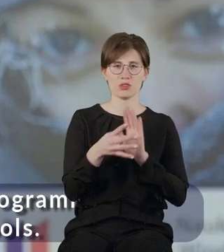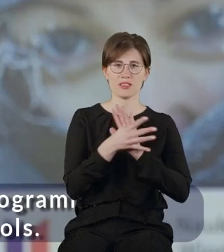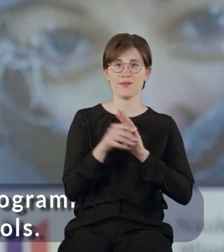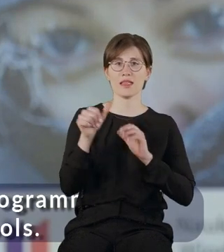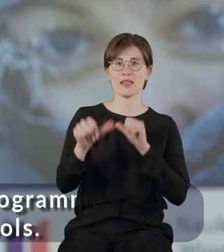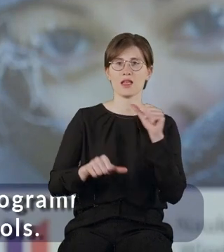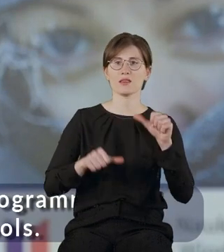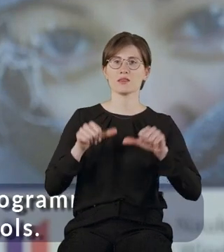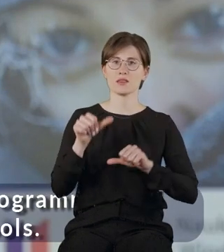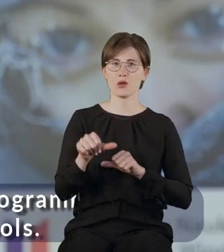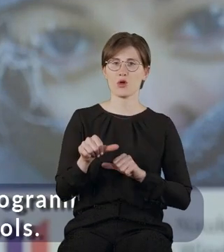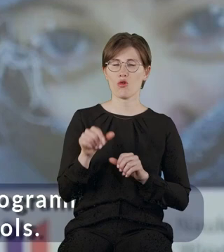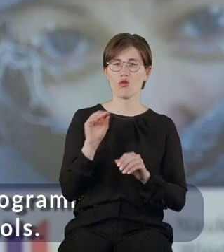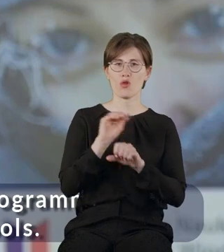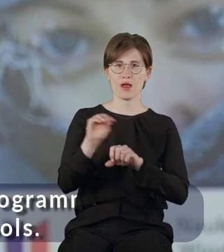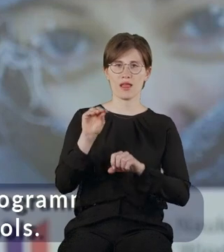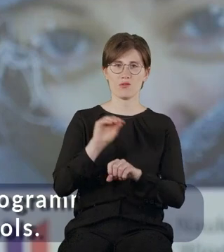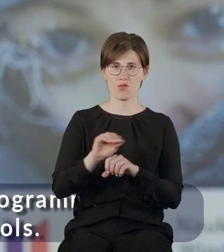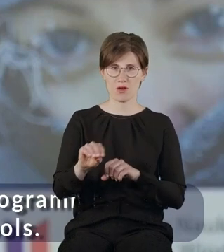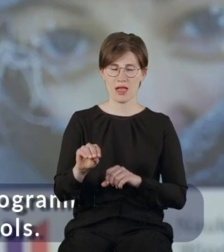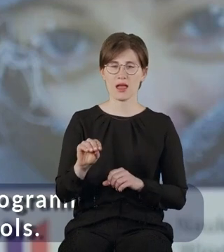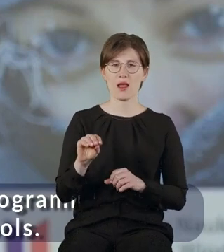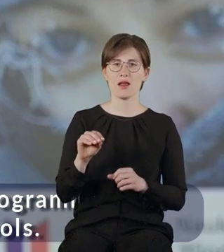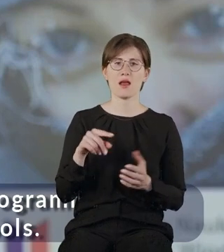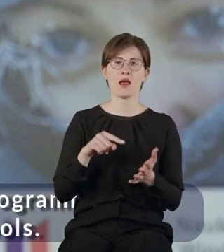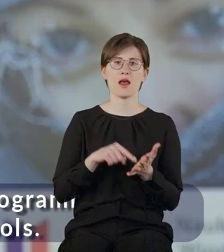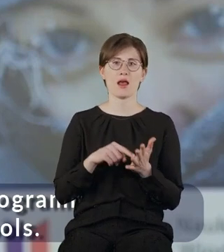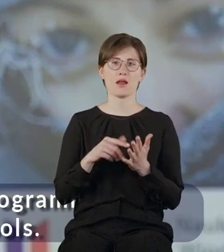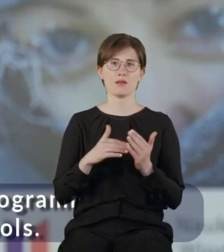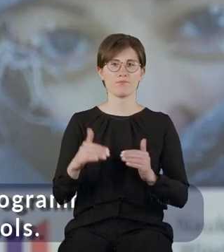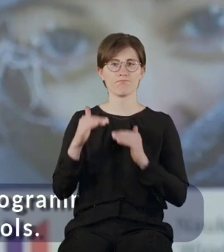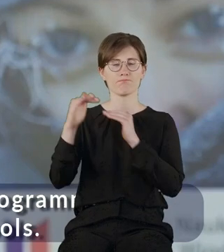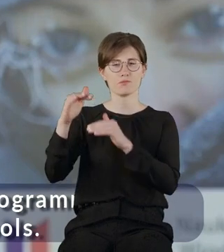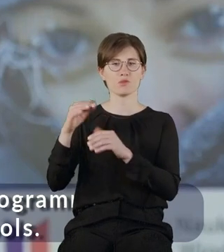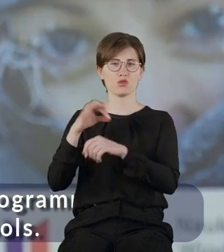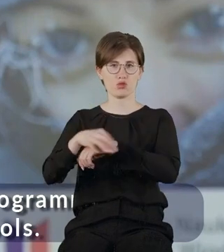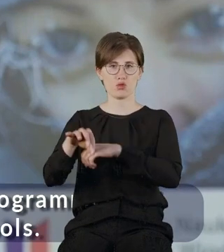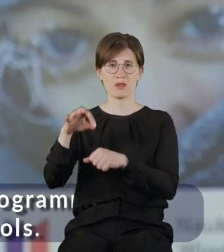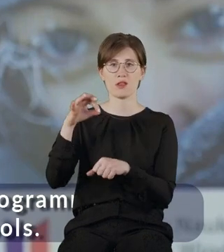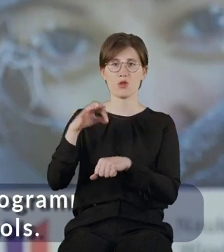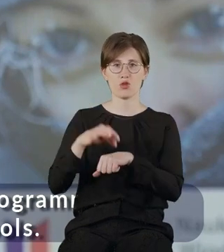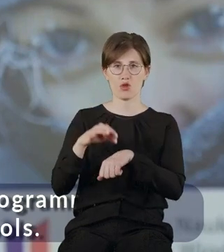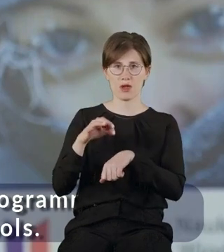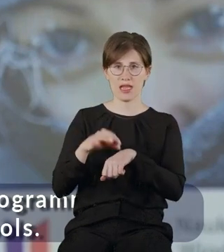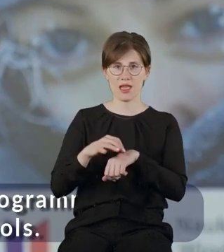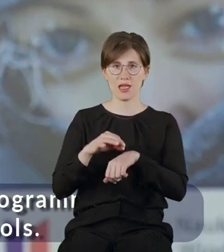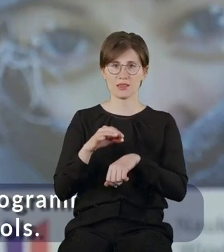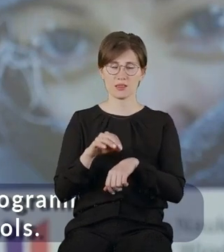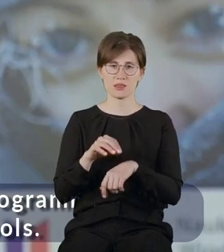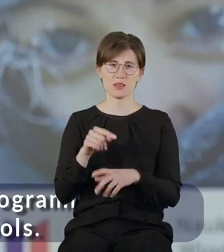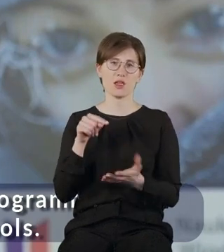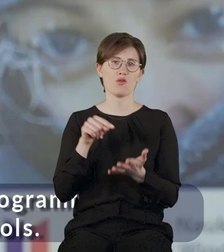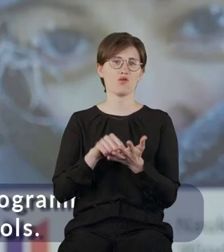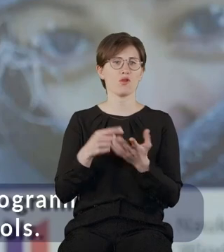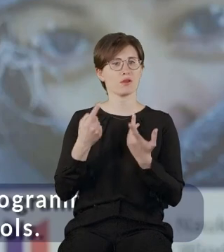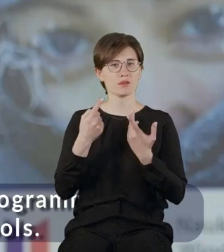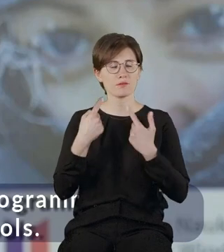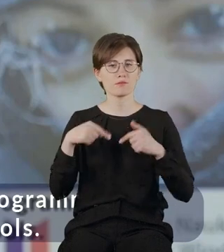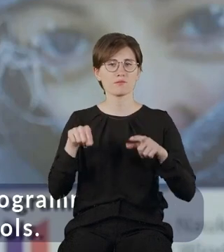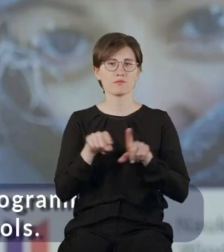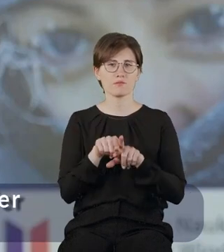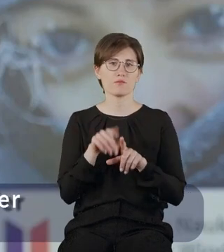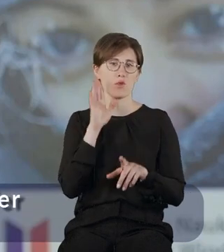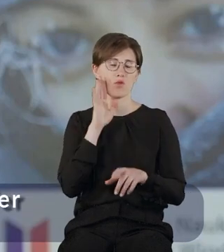roku edukacja na poziomie studiów doktoranckich jest realizowana w postaci